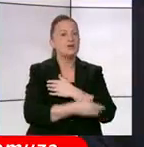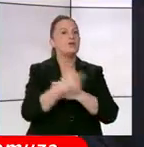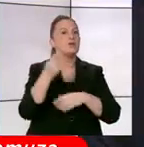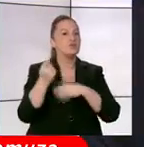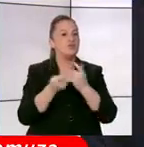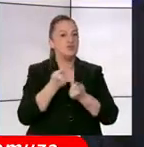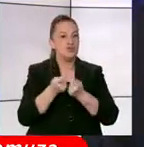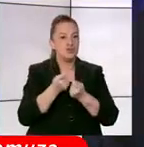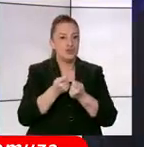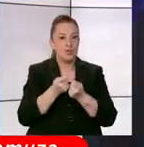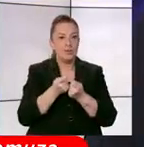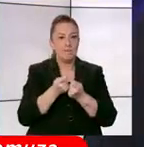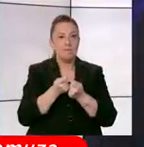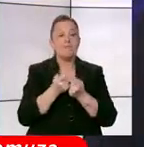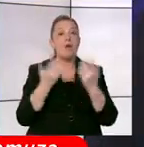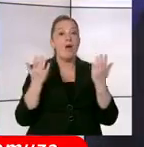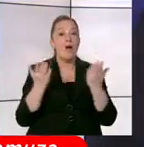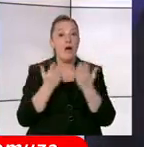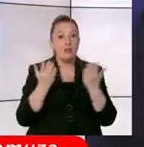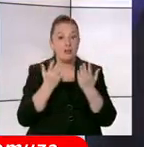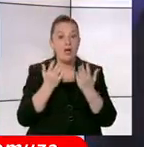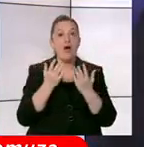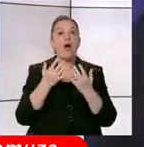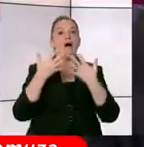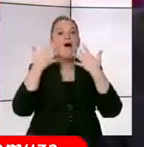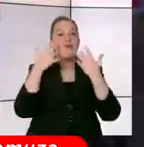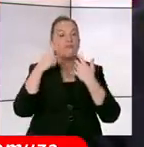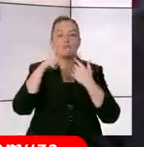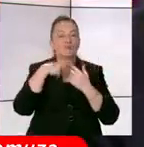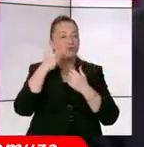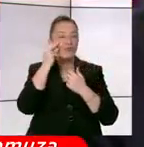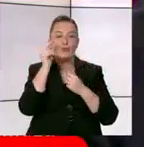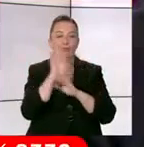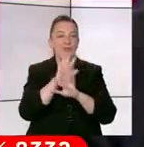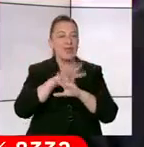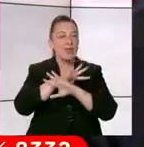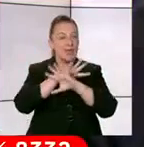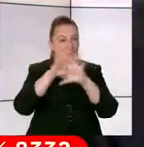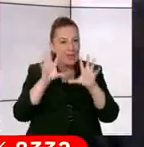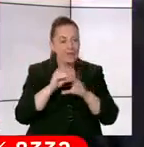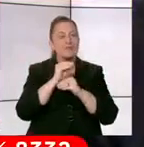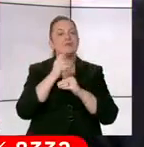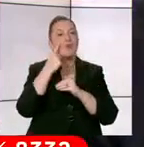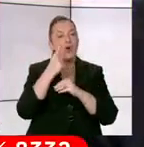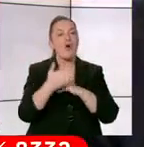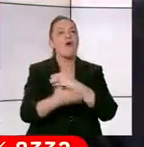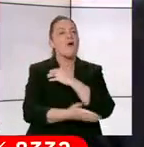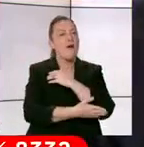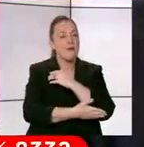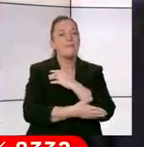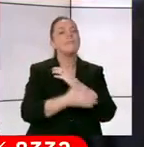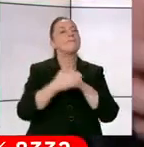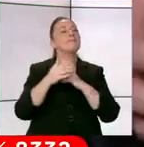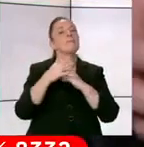çalıştı. Hatta hayvanları bile unutmadık biz. Hepimiz elimizden geldiğince yardım kurumlarına bağış desteği